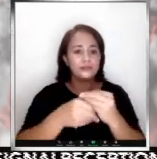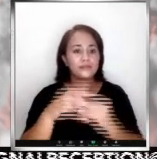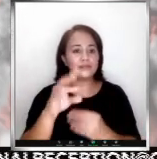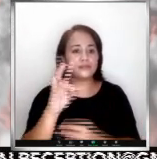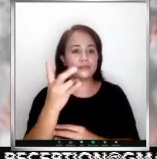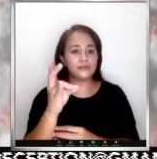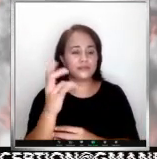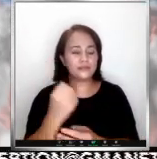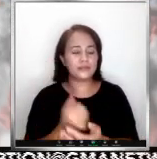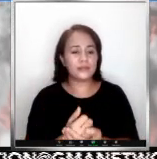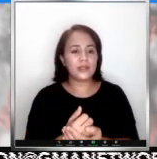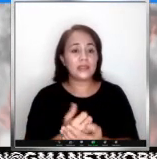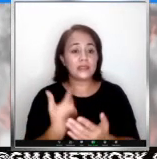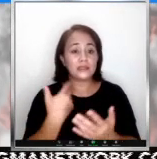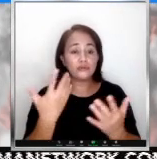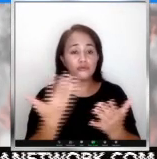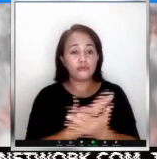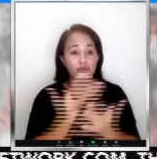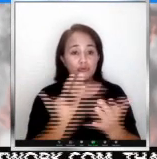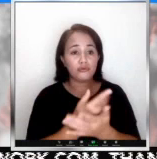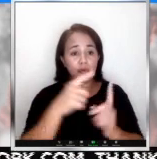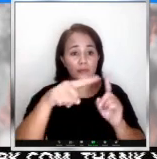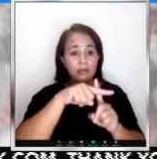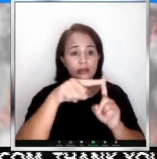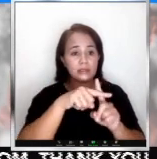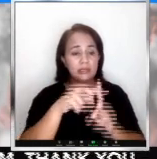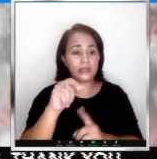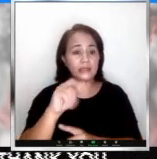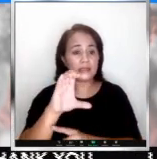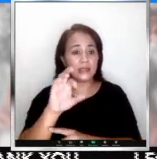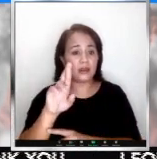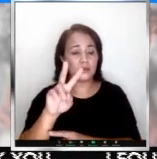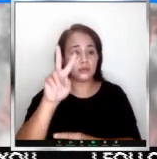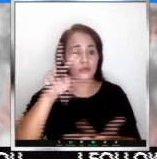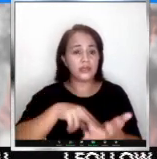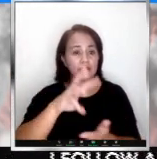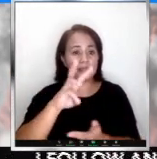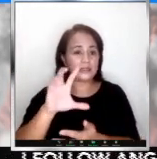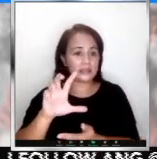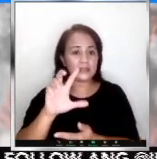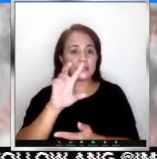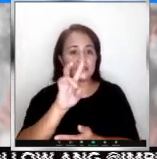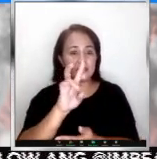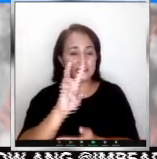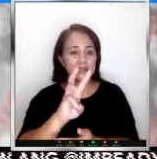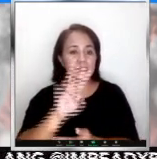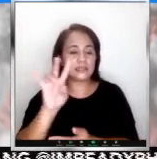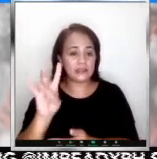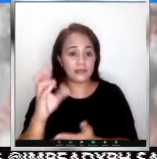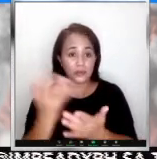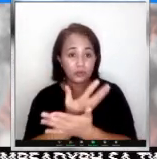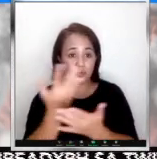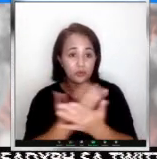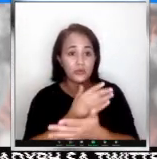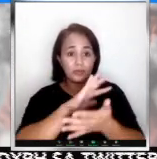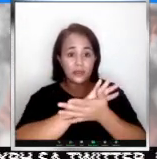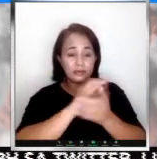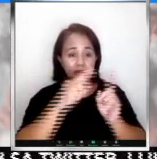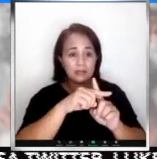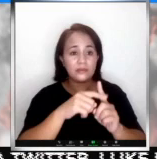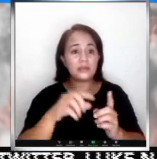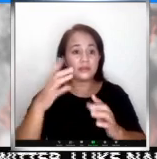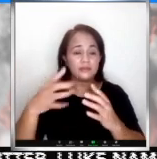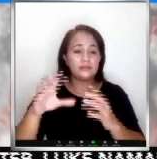naitalang kaso, nangunguna ang NCR na may 2,667 new cases, sumunod ang Cavite, Cebu,